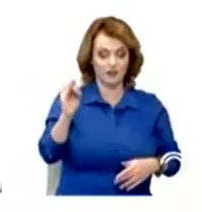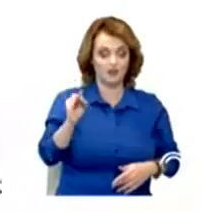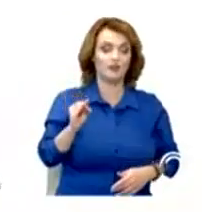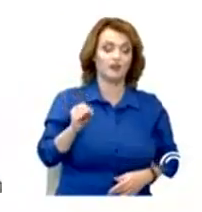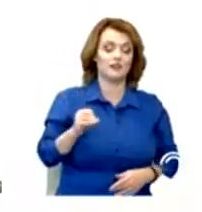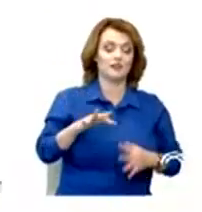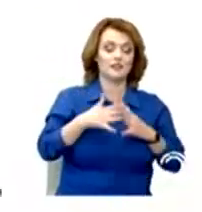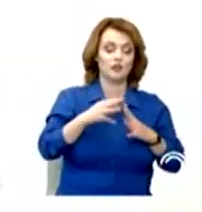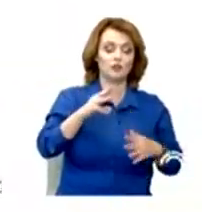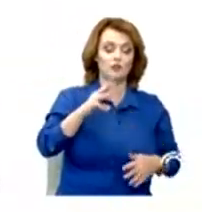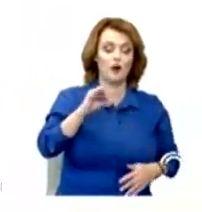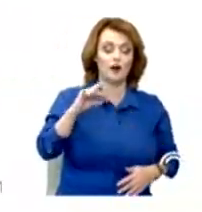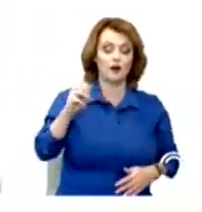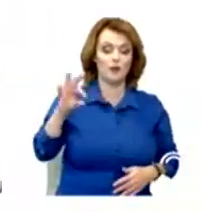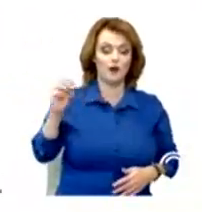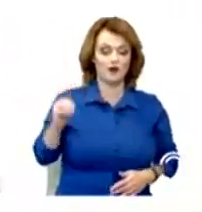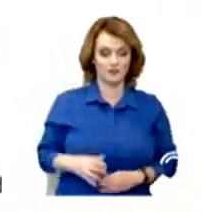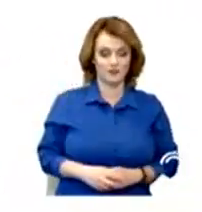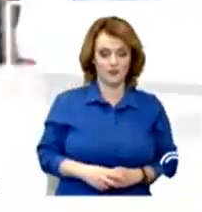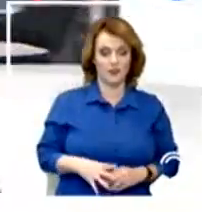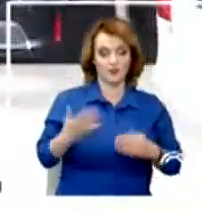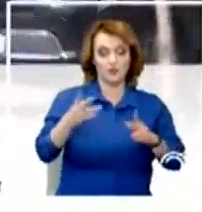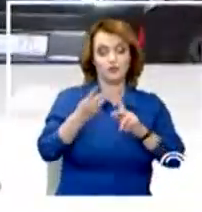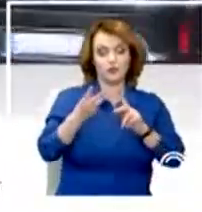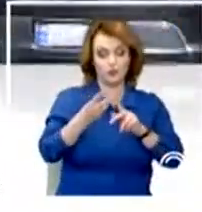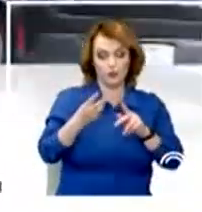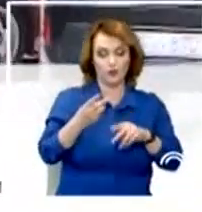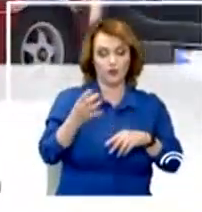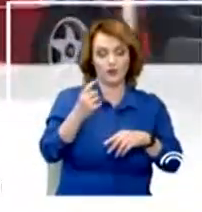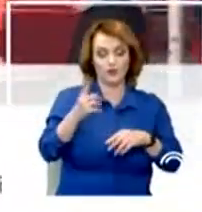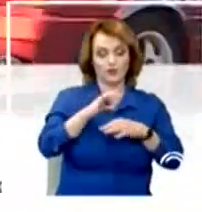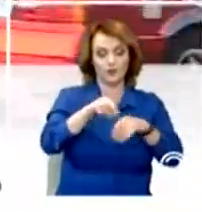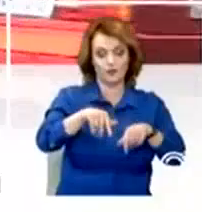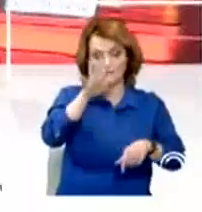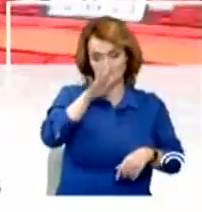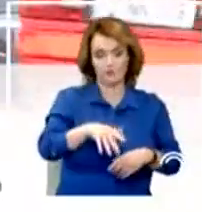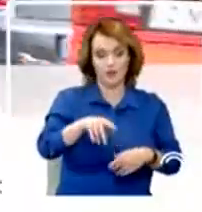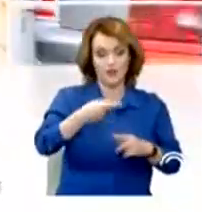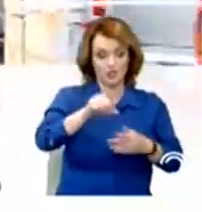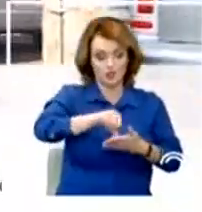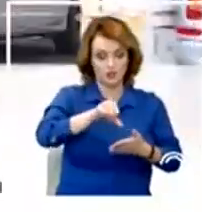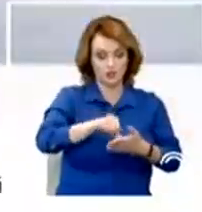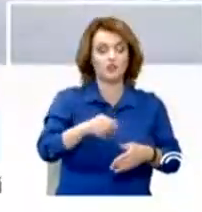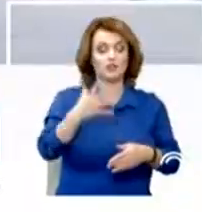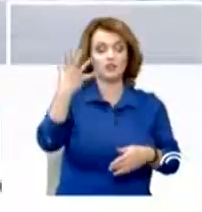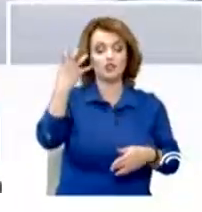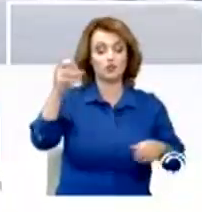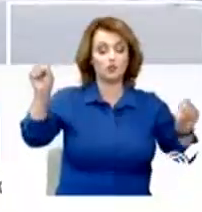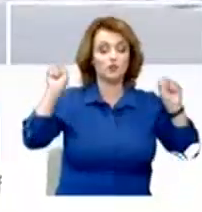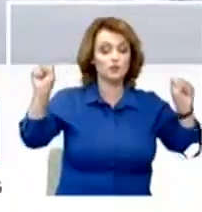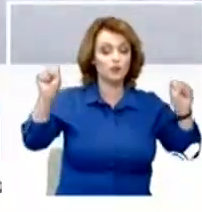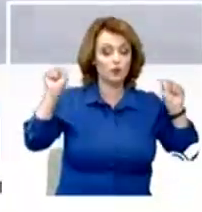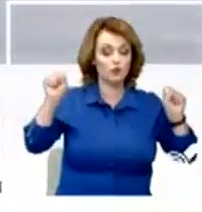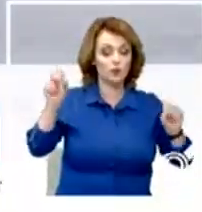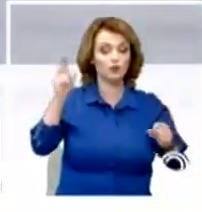Mare. Maratonul este la noua ediție, fiind organizat de Invictus România. La ștafetă participă și peste 500 de sportivi